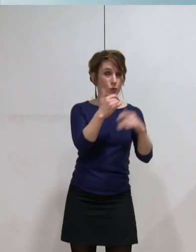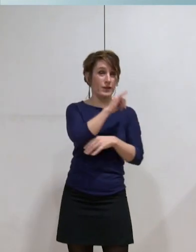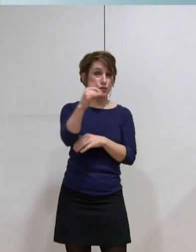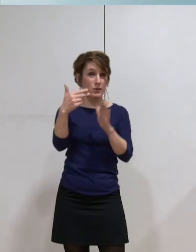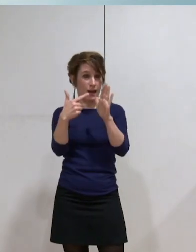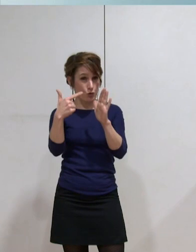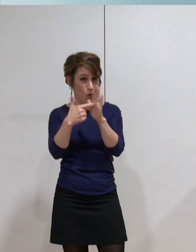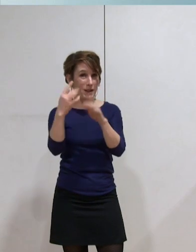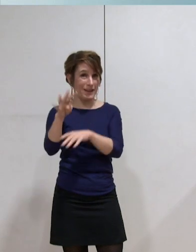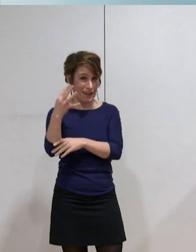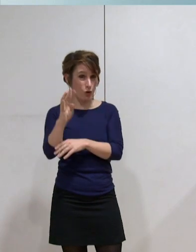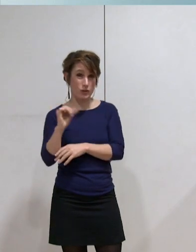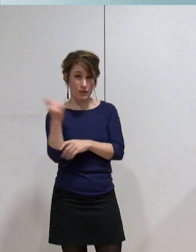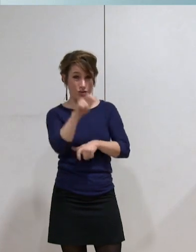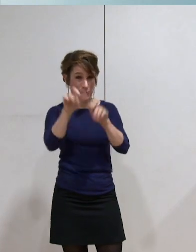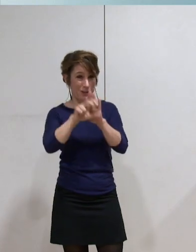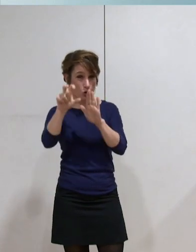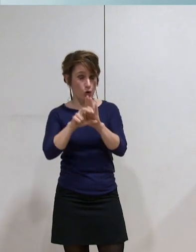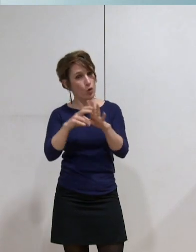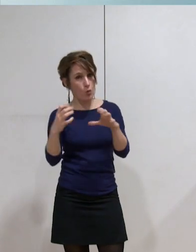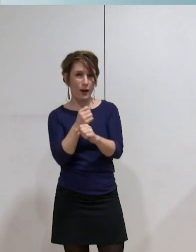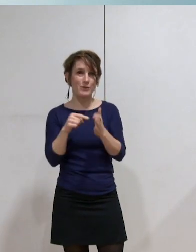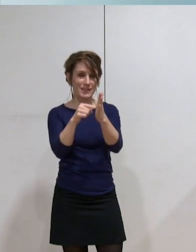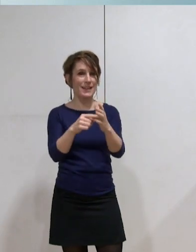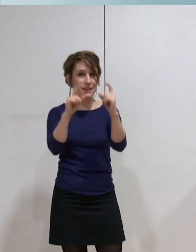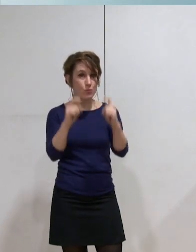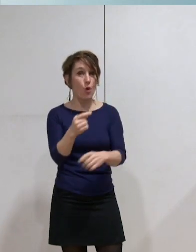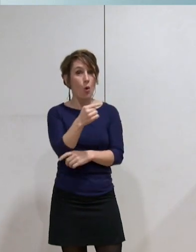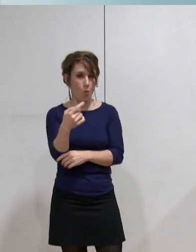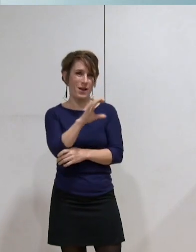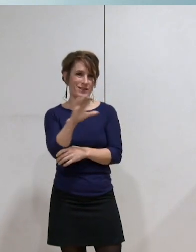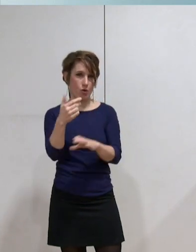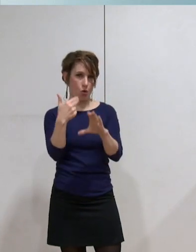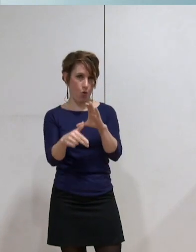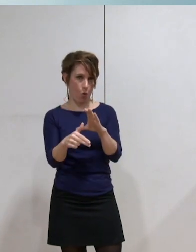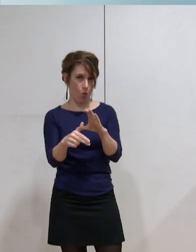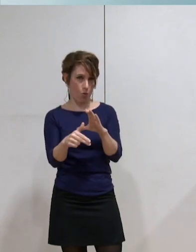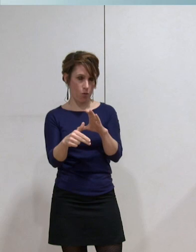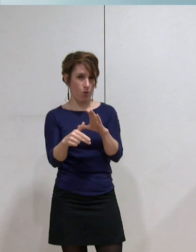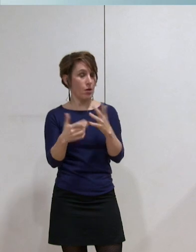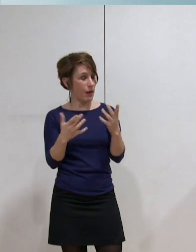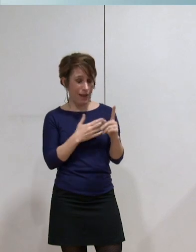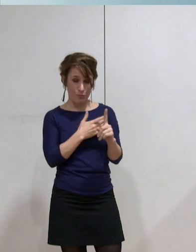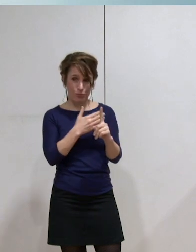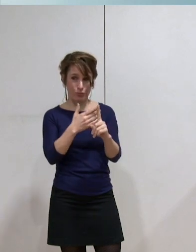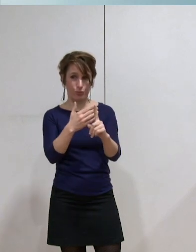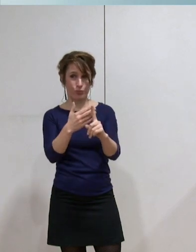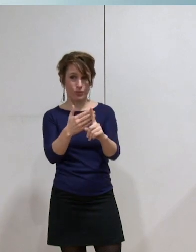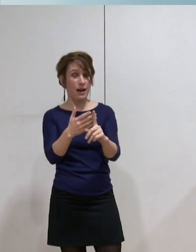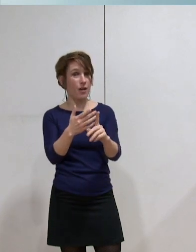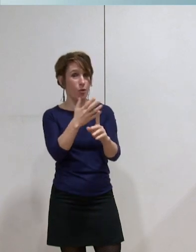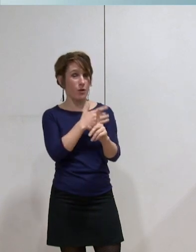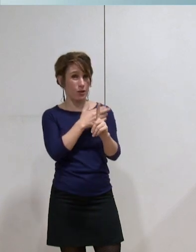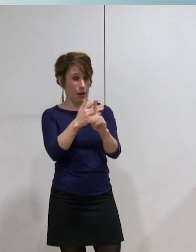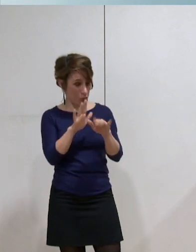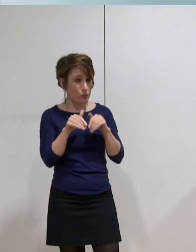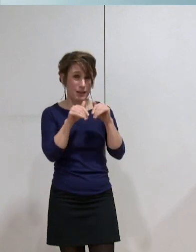€ avec un niveau d'investissement historiquement élevé et qui n'a cessé d'augmenter tout au long du mandat précédent qui